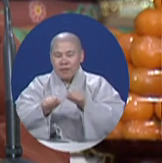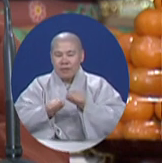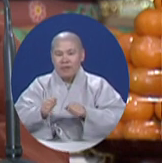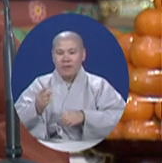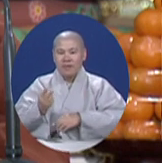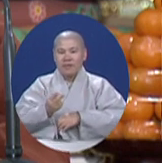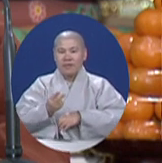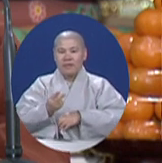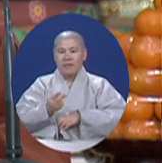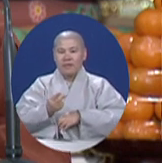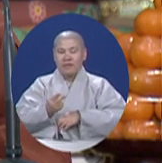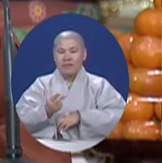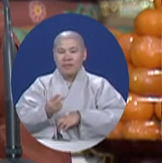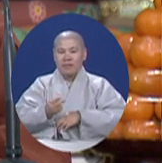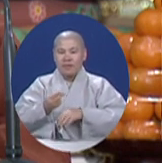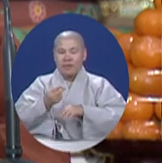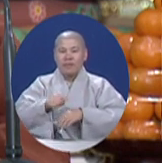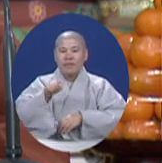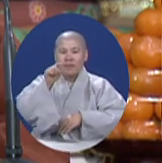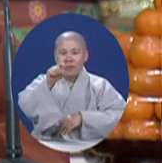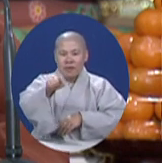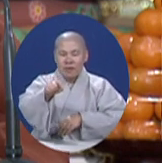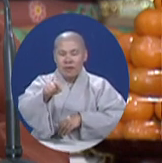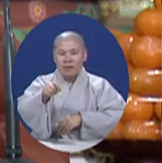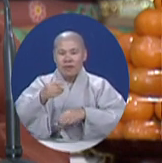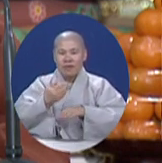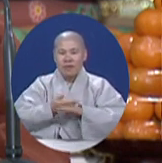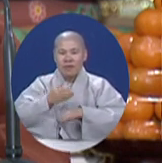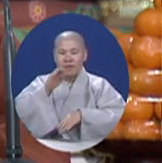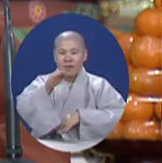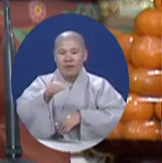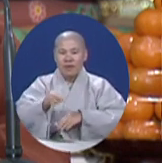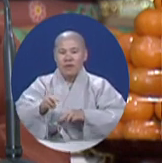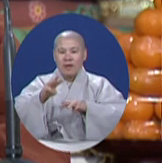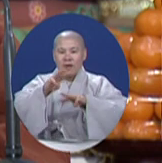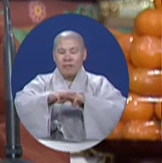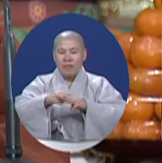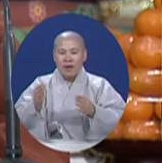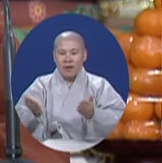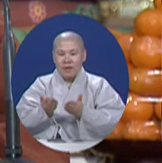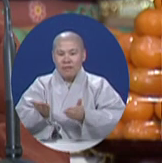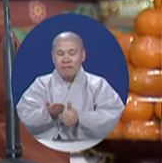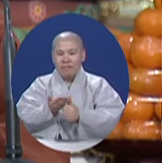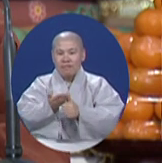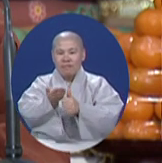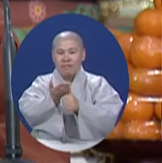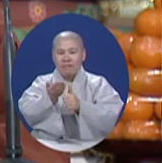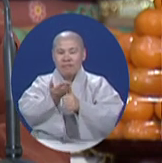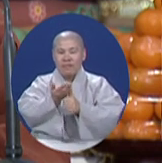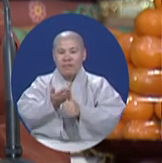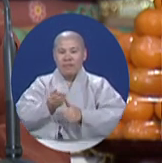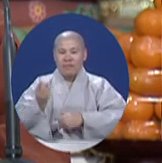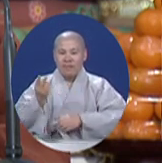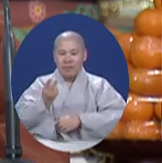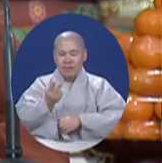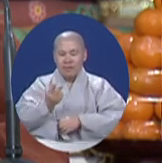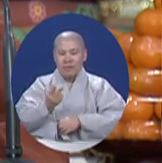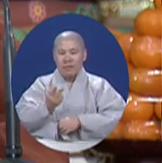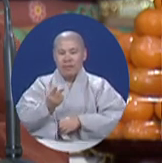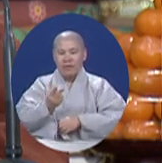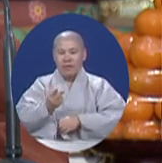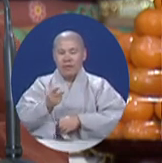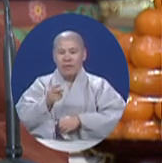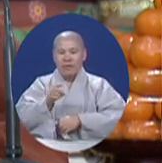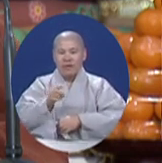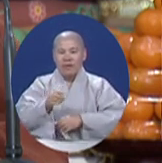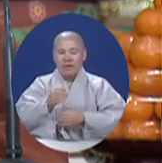청소하고 또 밖에 나가서 채전밭 가꾸고 또 이제